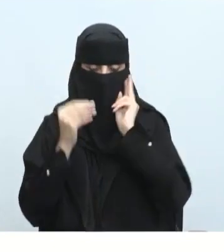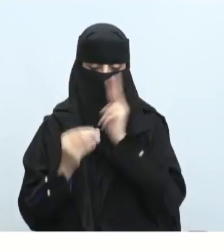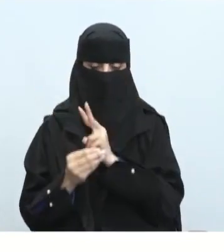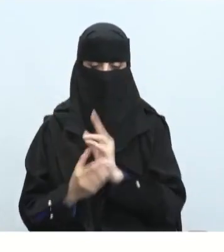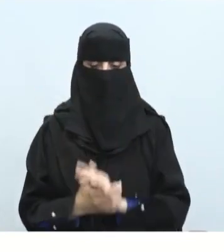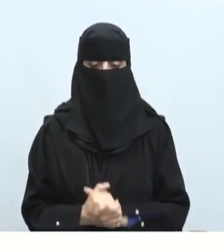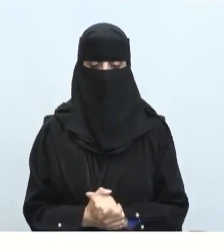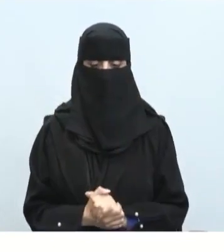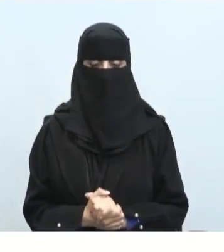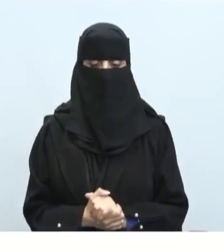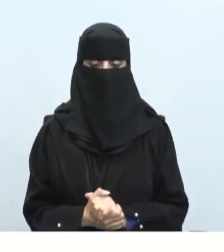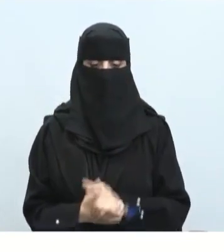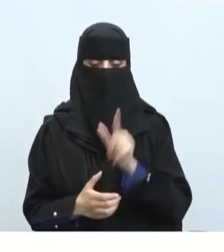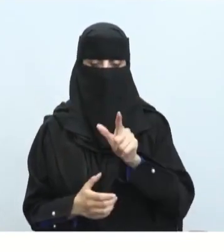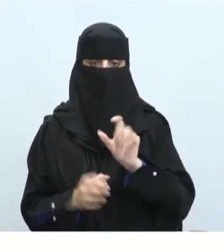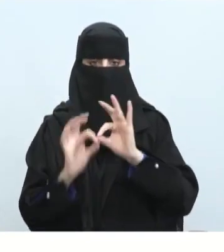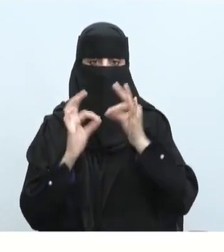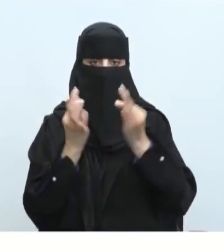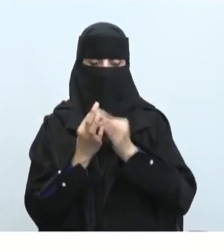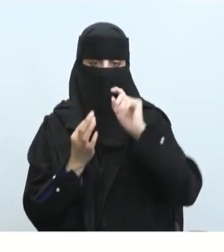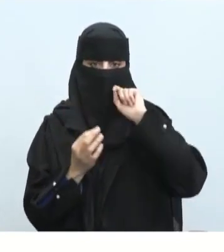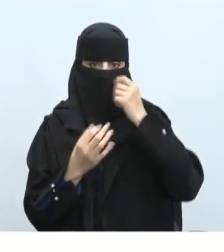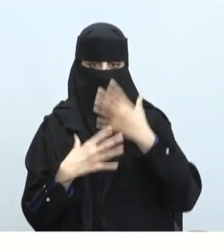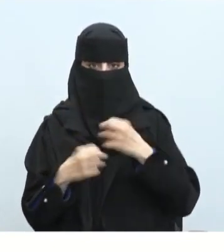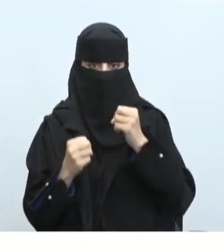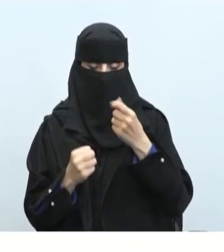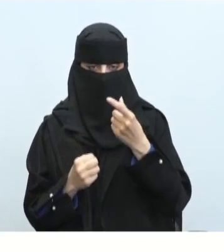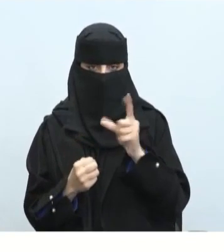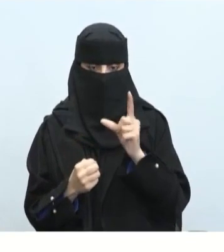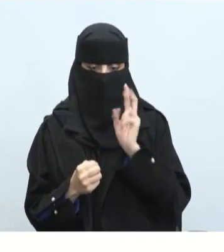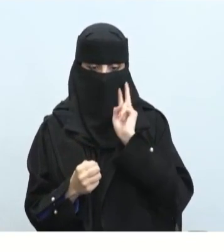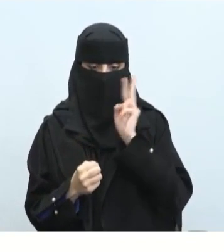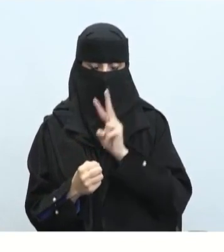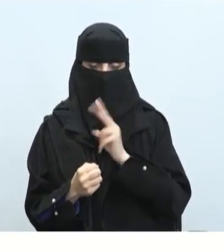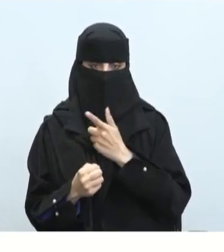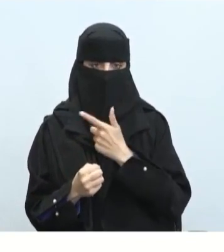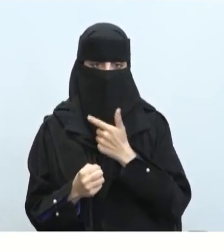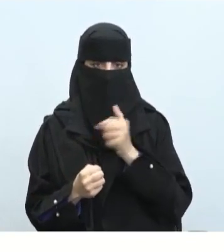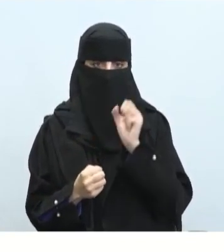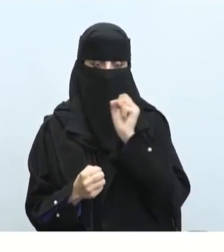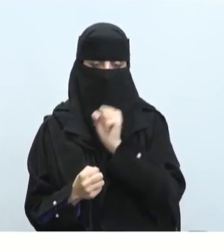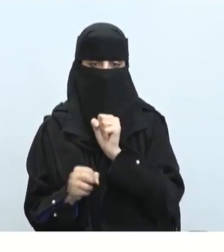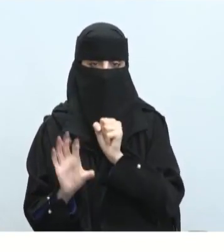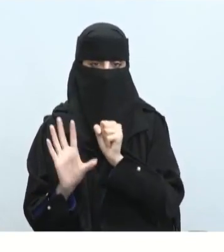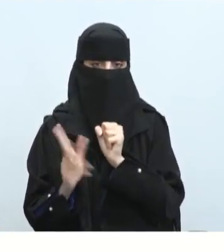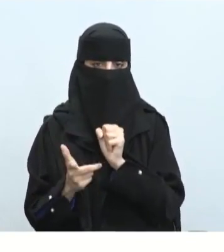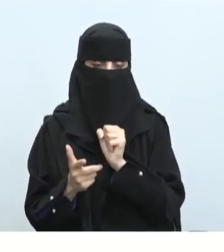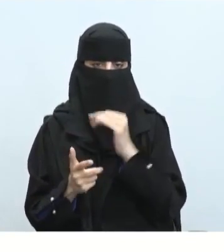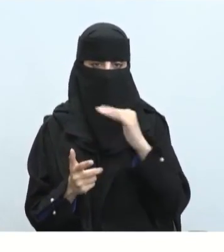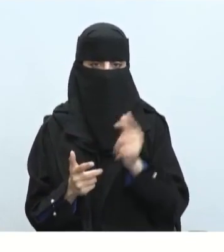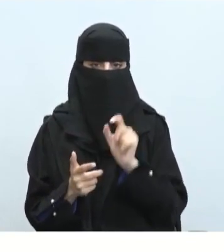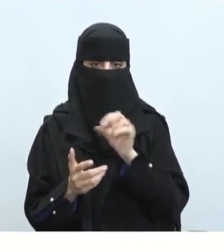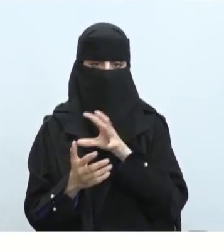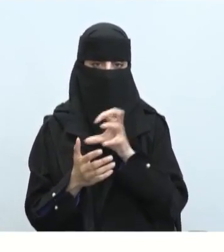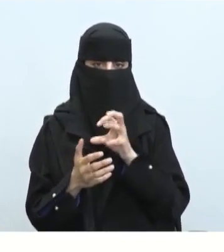المثقفون من نوع جمع المذكر السالم وستكون اسما لحرف ناسخ اذا ستكون